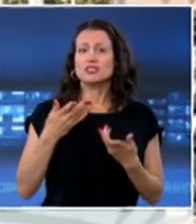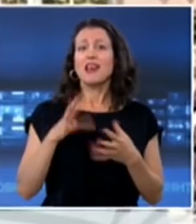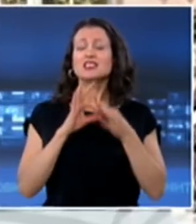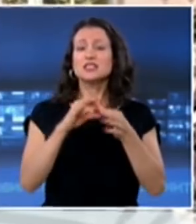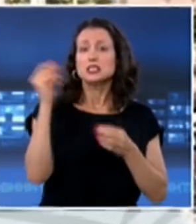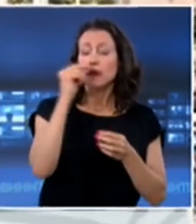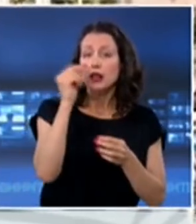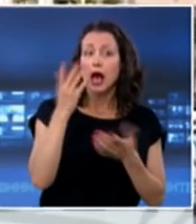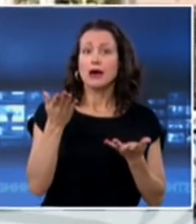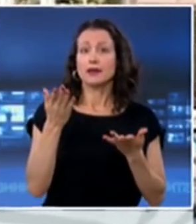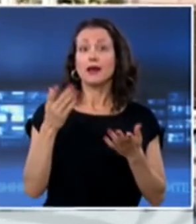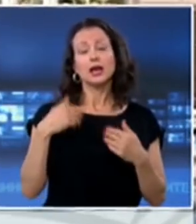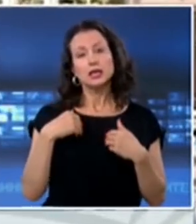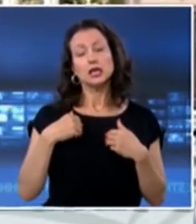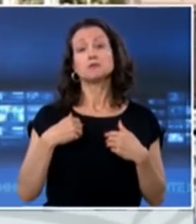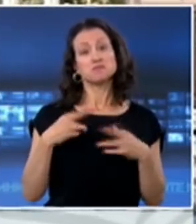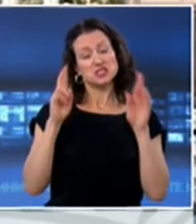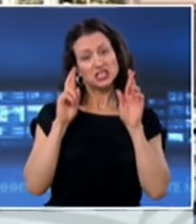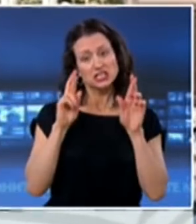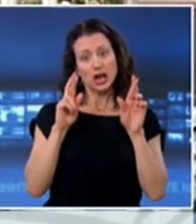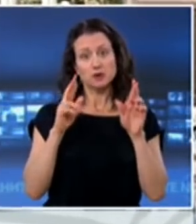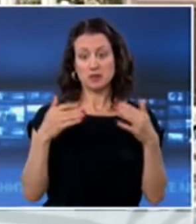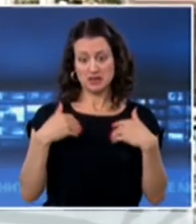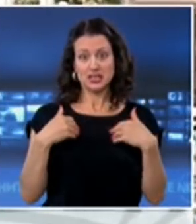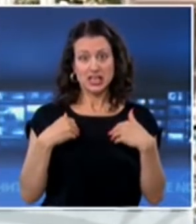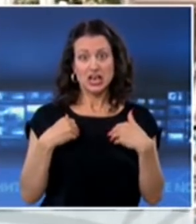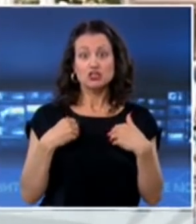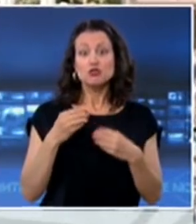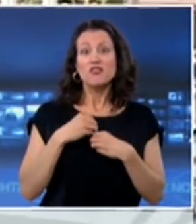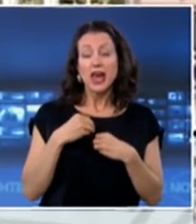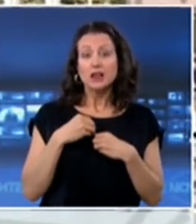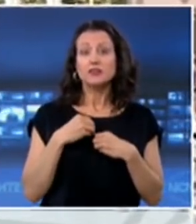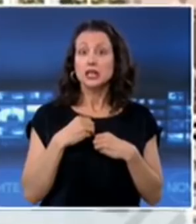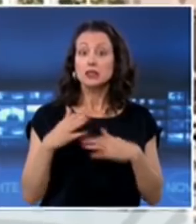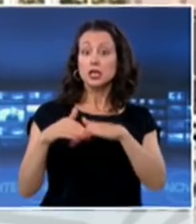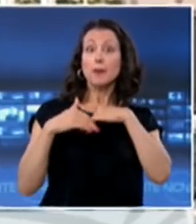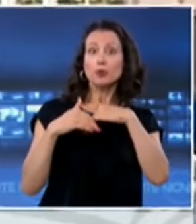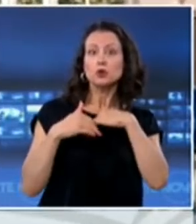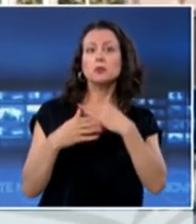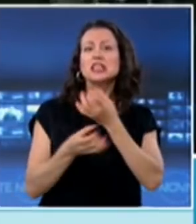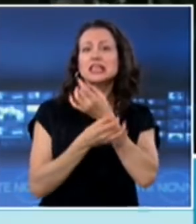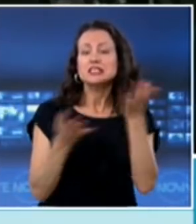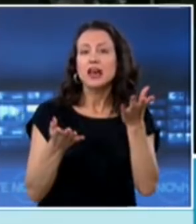да застанат зад нашата кауза популярни музикални изпълнители и хора от културата, бизнеса, спорта.